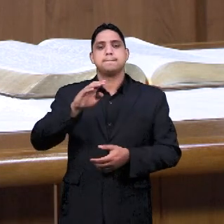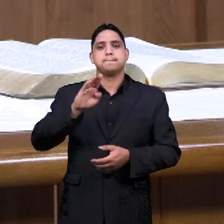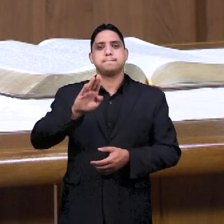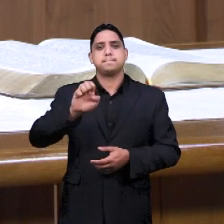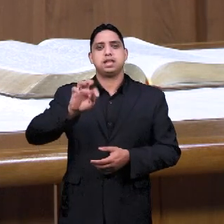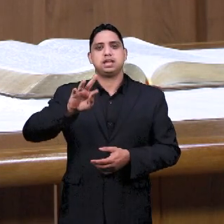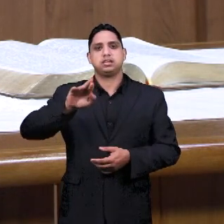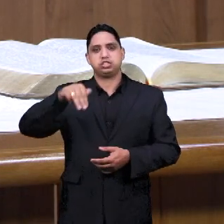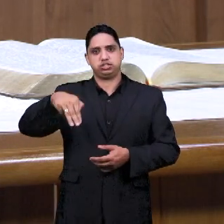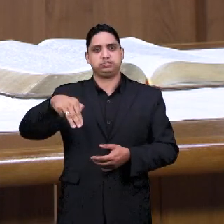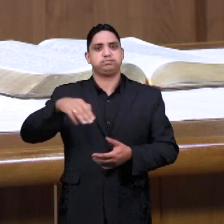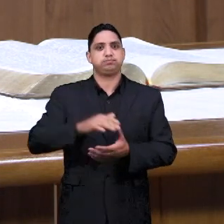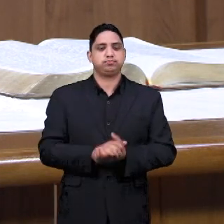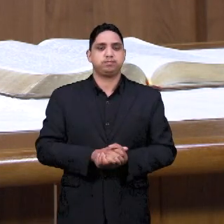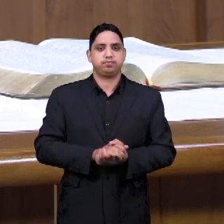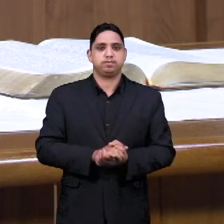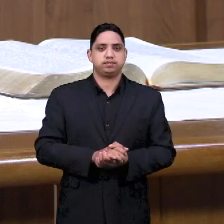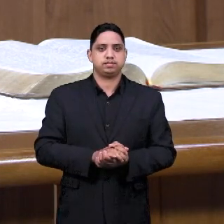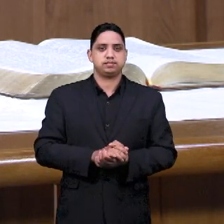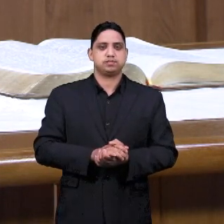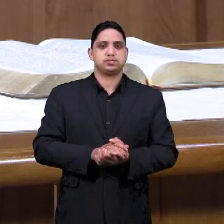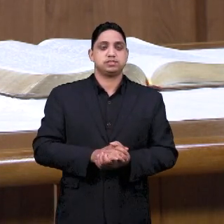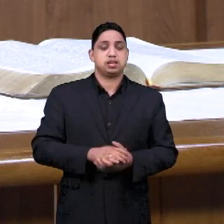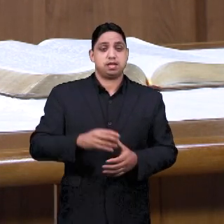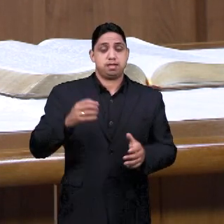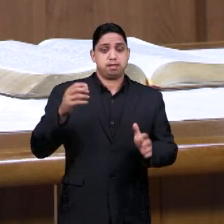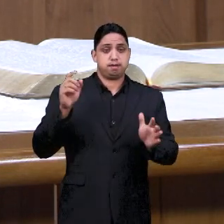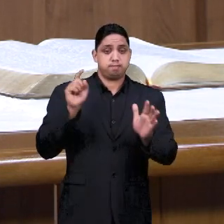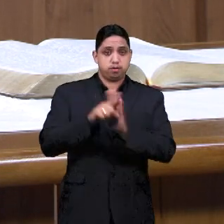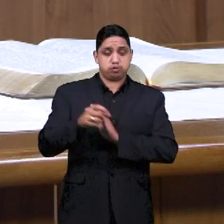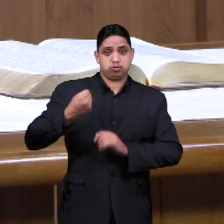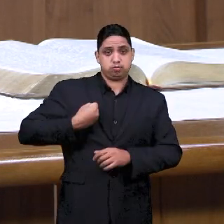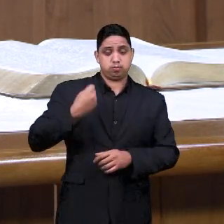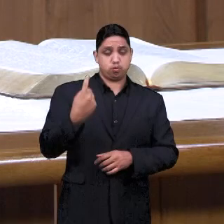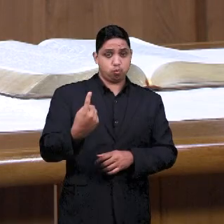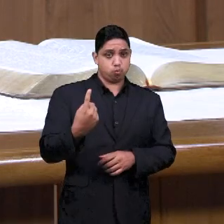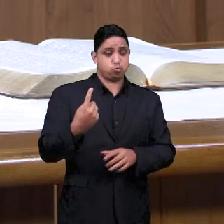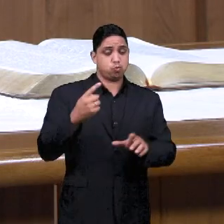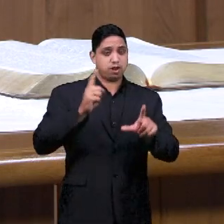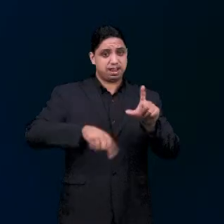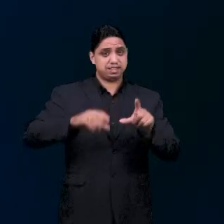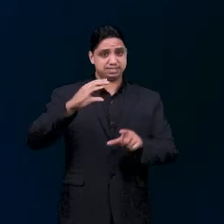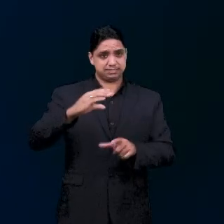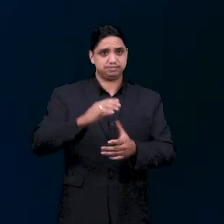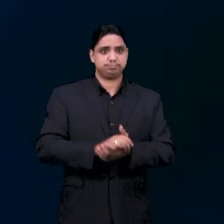Minas Gerais. Allons entendre les réponses à la question numéro 1, lettre C, avec nos frères.